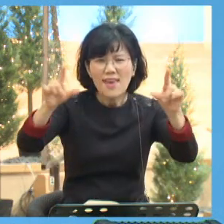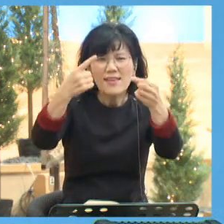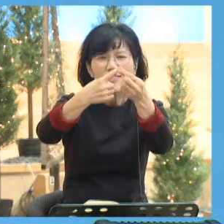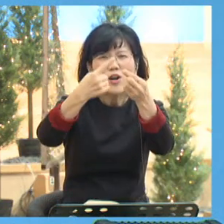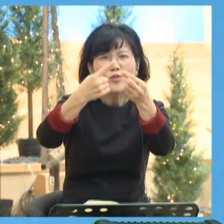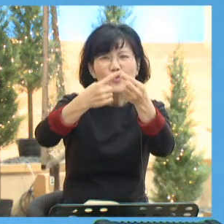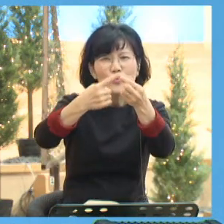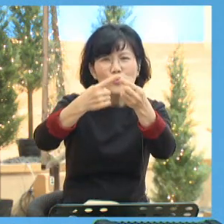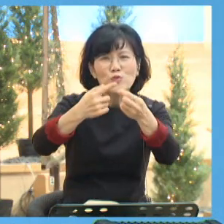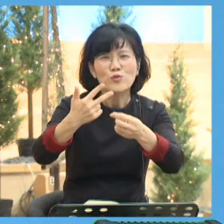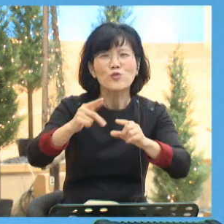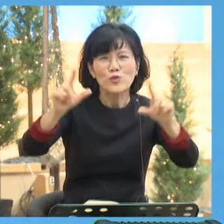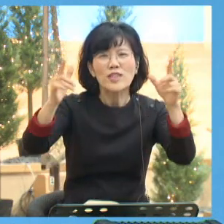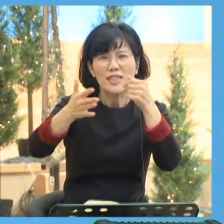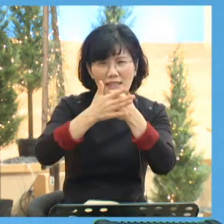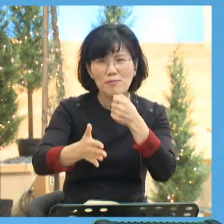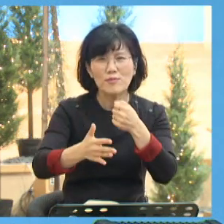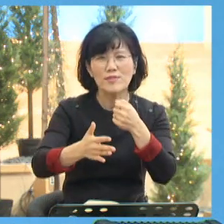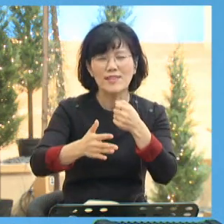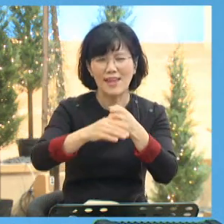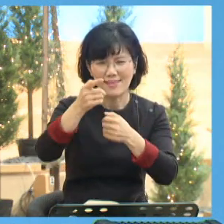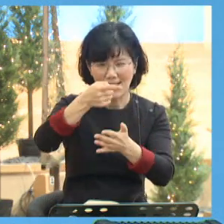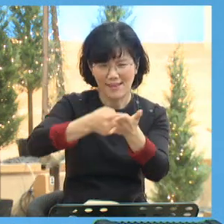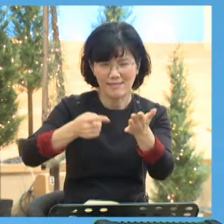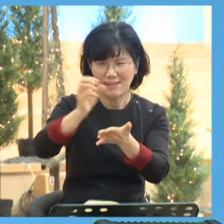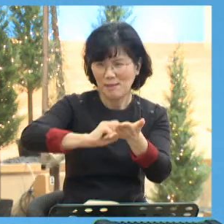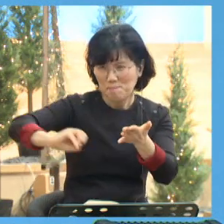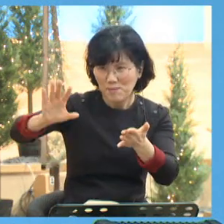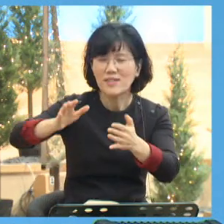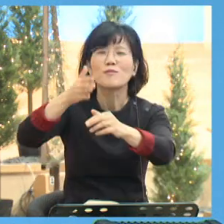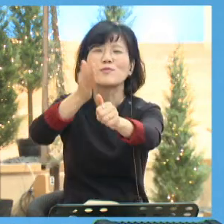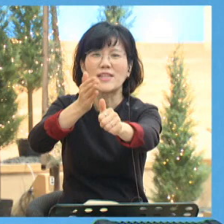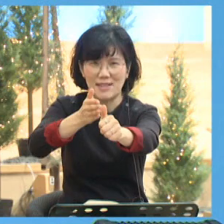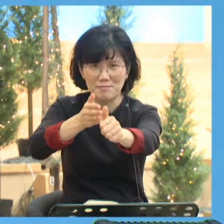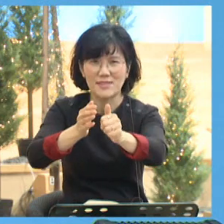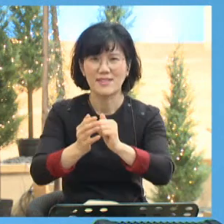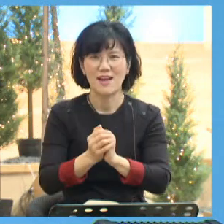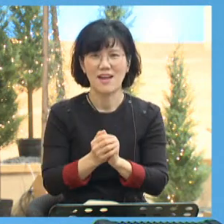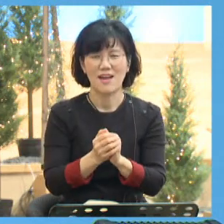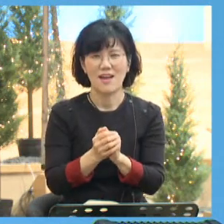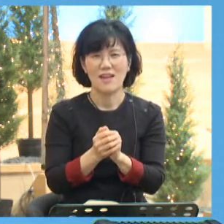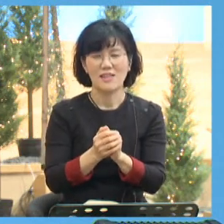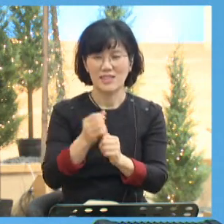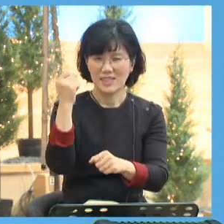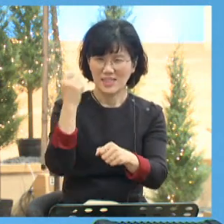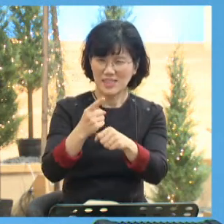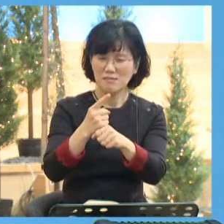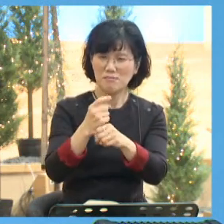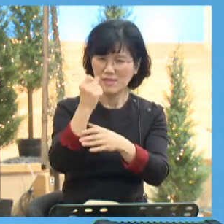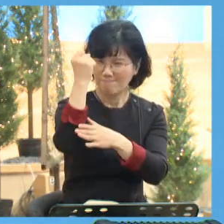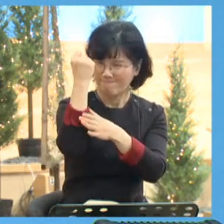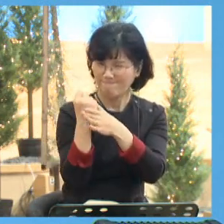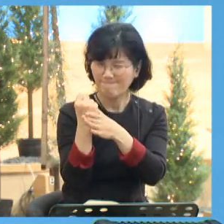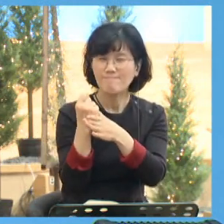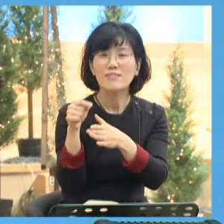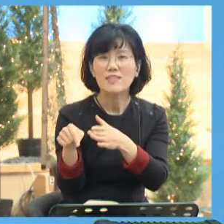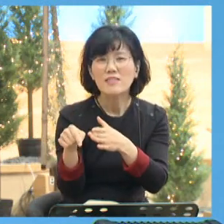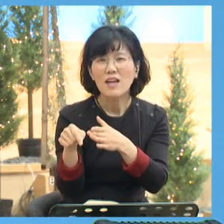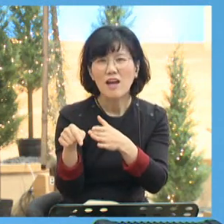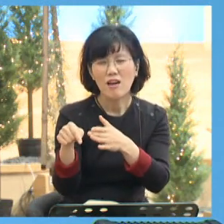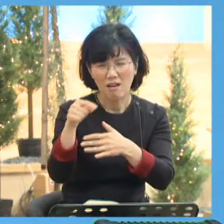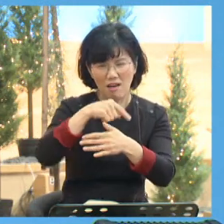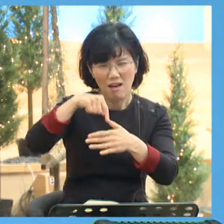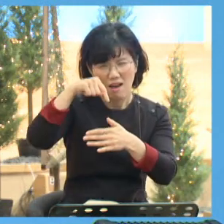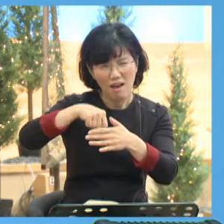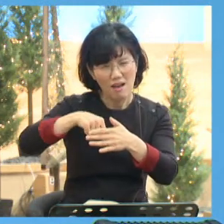뽑아내고 새해를 시작할 수 있기를 주의 이름으로 축원합니다 님이 골 콜마 터져 가지고 여러분 속에 마 멋지고